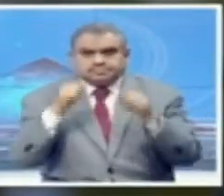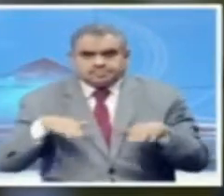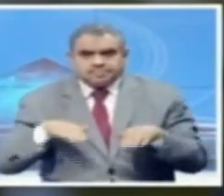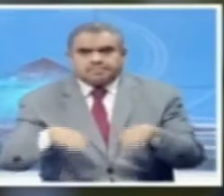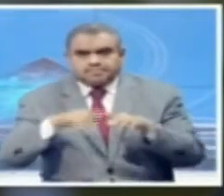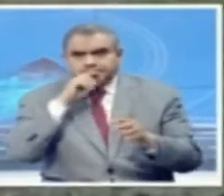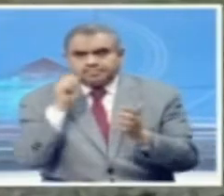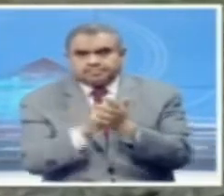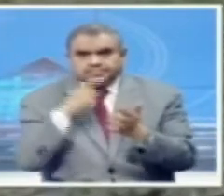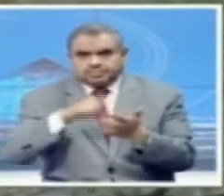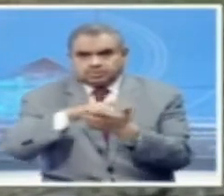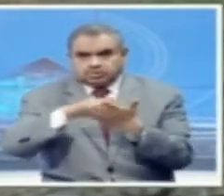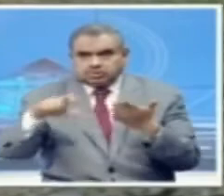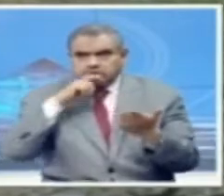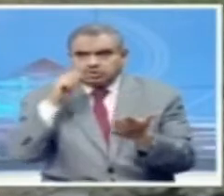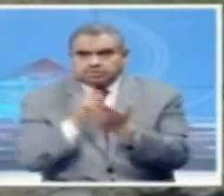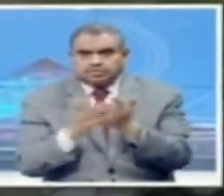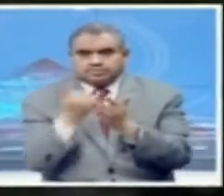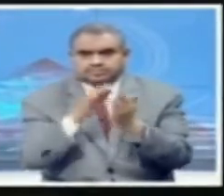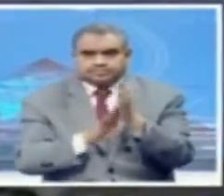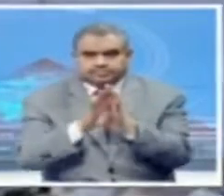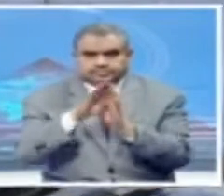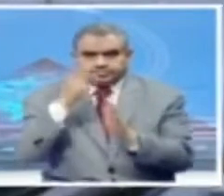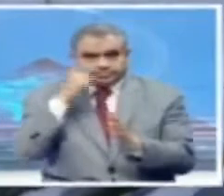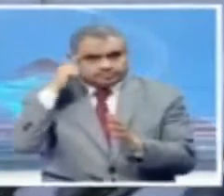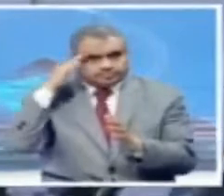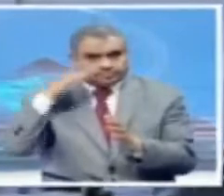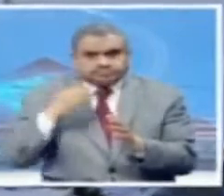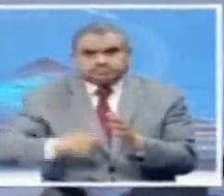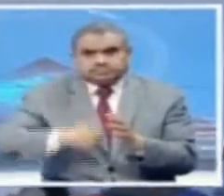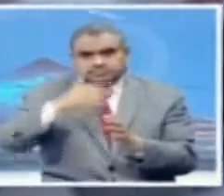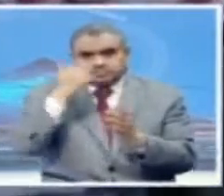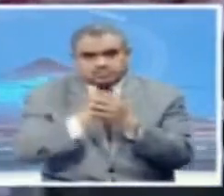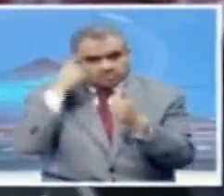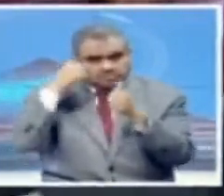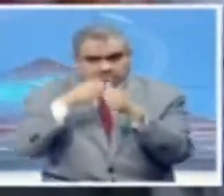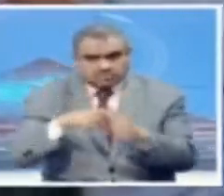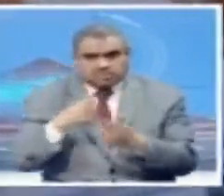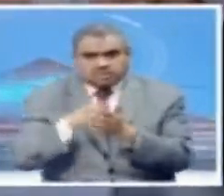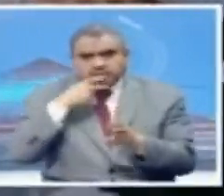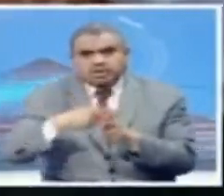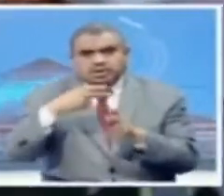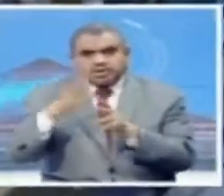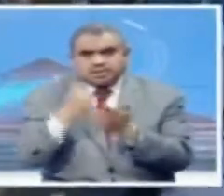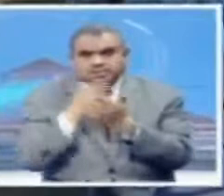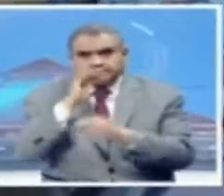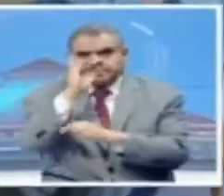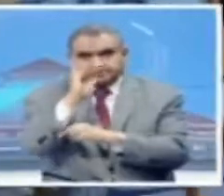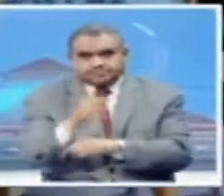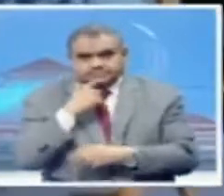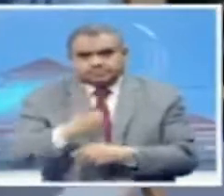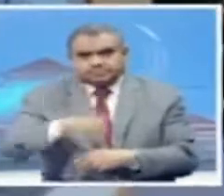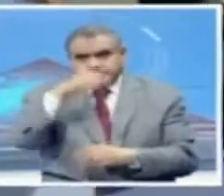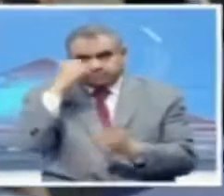هيدوني شيك وراح أجيب الكرسي. وتتسم تلك المساعدات بالدورية والاستمرارية في تقديمها بما يوفر